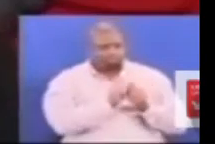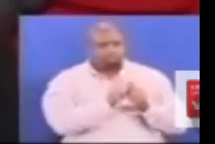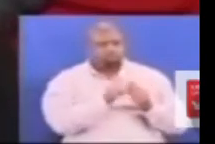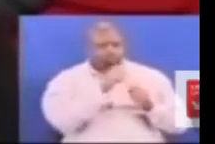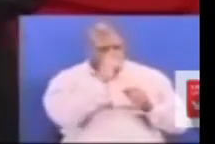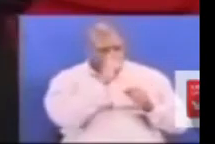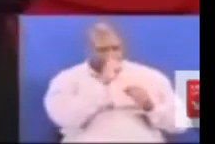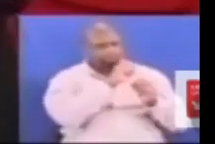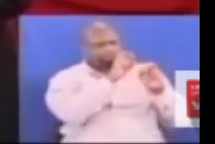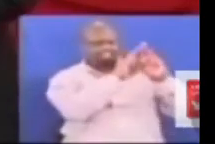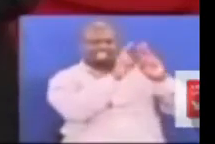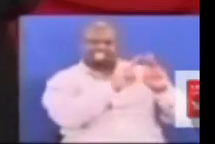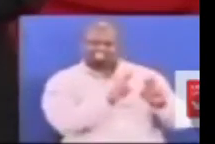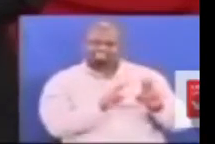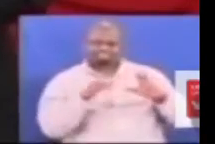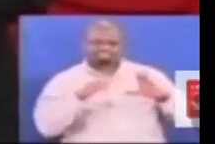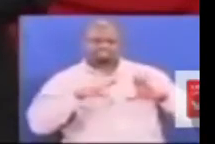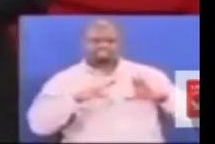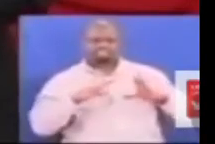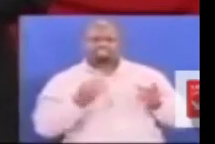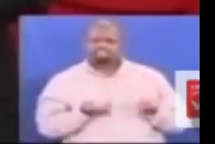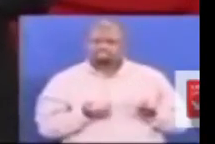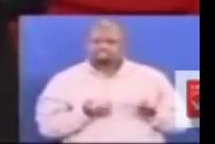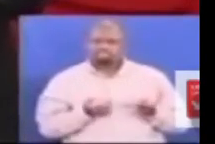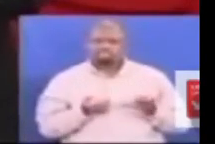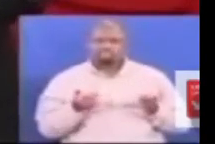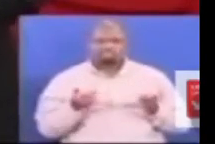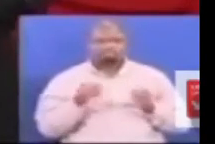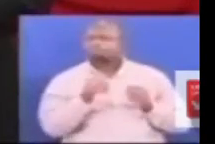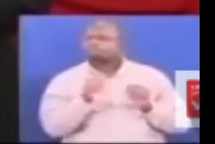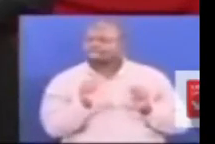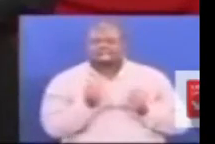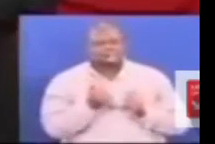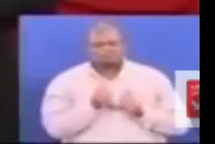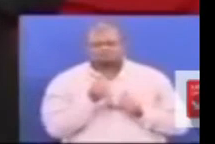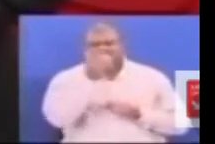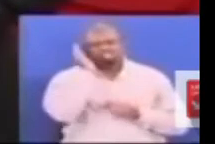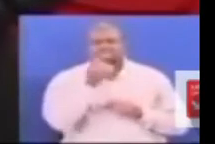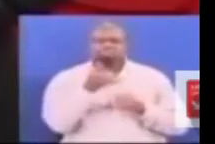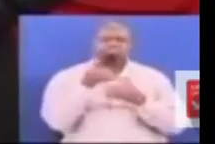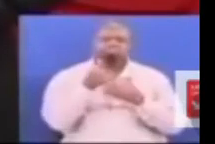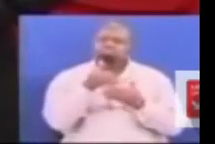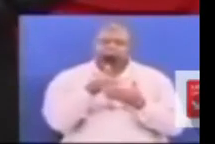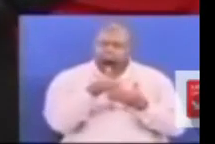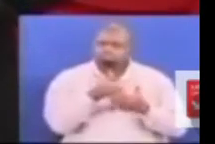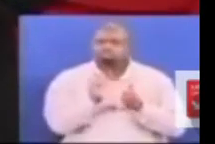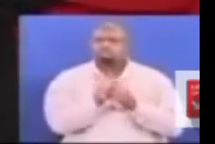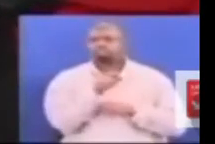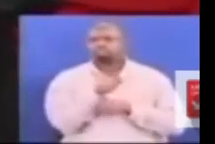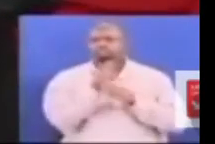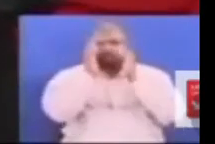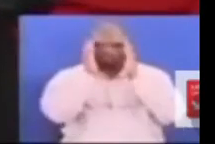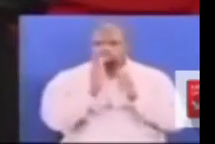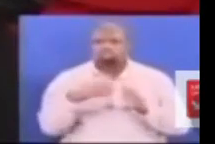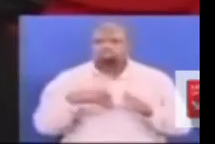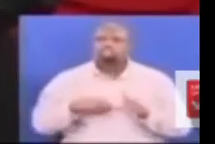huru visivyofungamana na upande wote. Bado serikali inaonekana ina kigugumizi katika jambo hili. Mheshimiwa Waziri